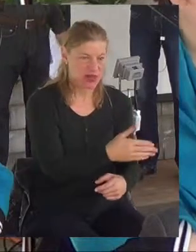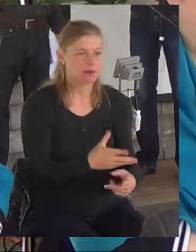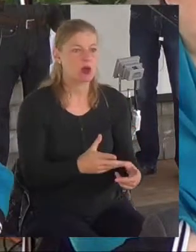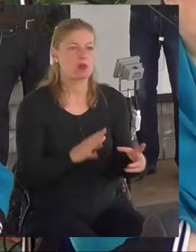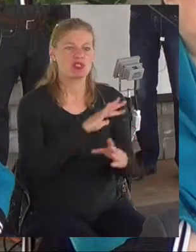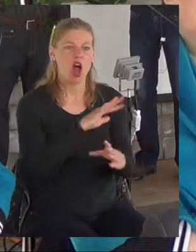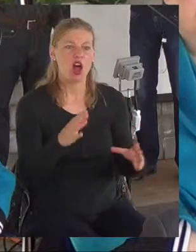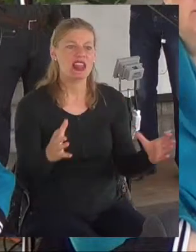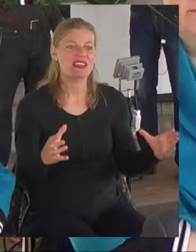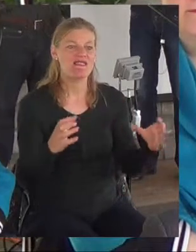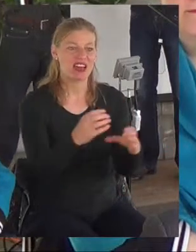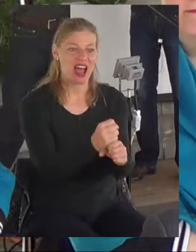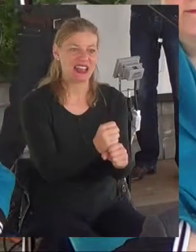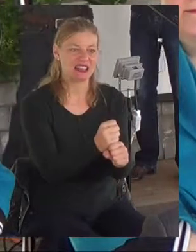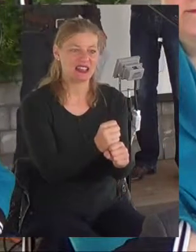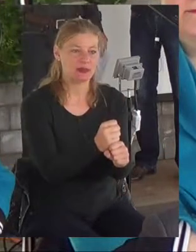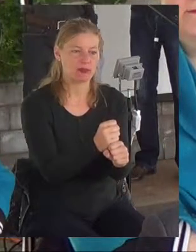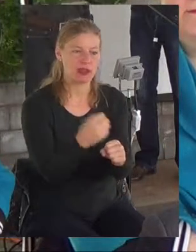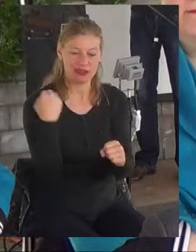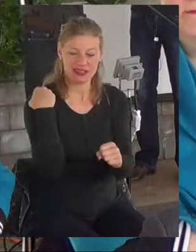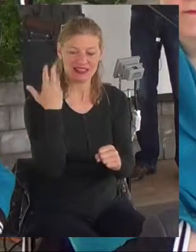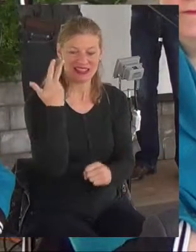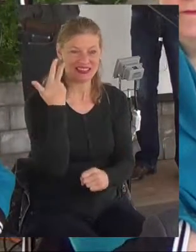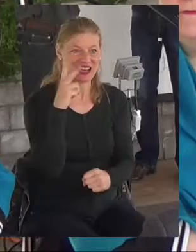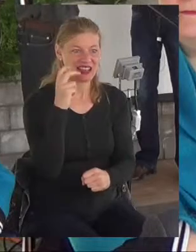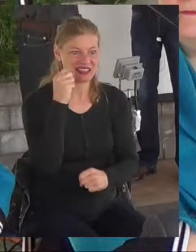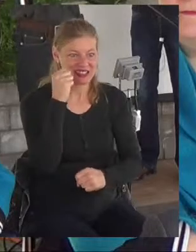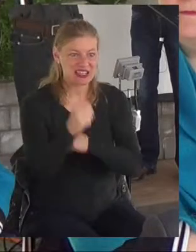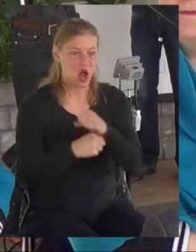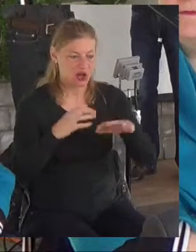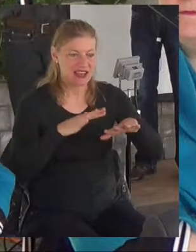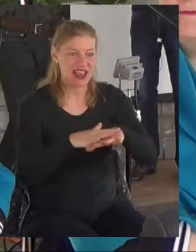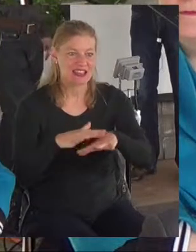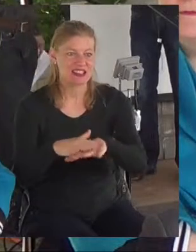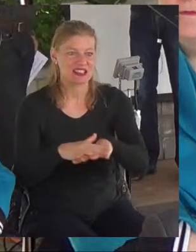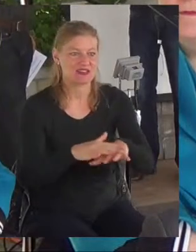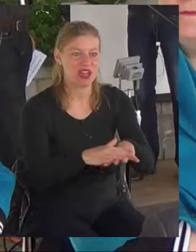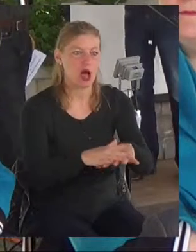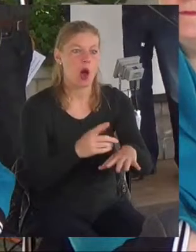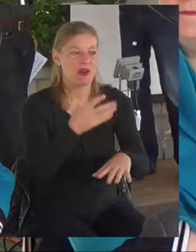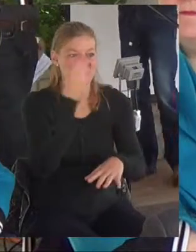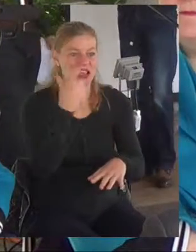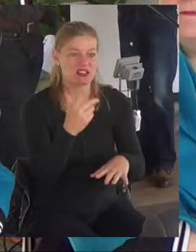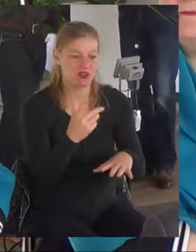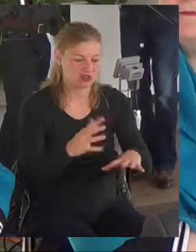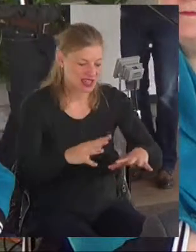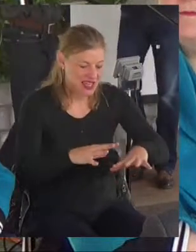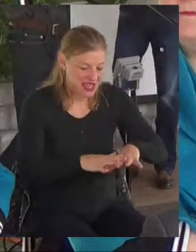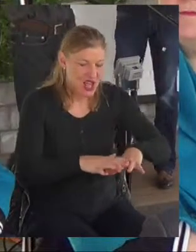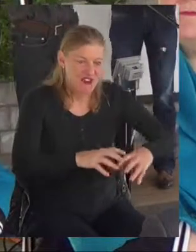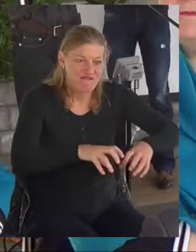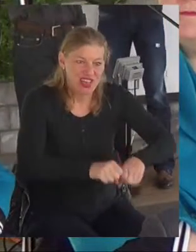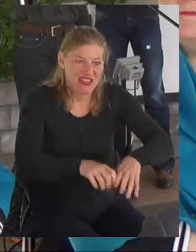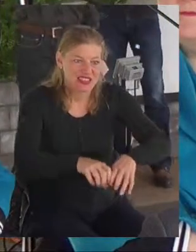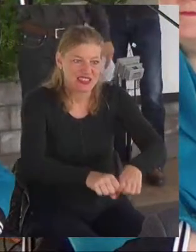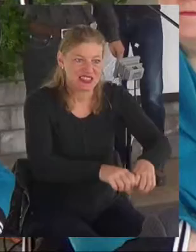vereinen. Wir haben 30 Jahre Netzwerke geschmiedet, aber leider vergessen, die Knöpfe zu machen. Und jetzt kommt es darauf an, dass